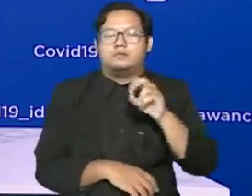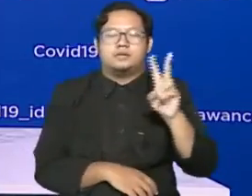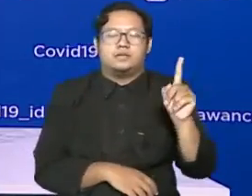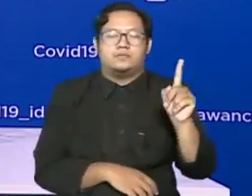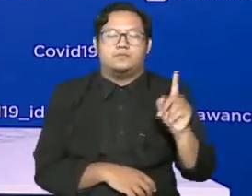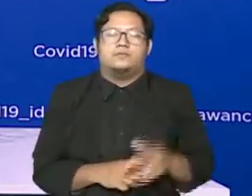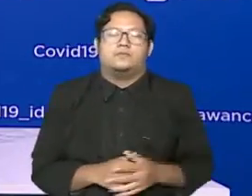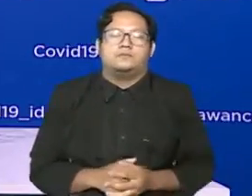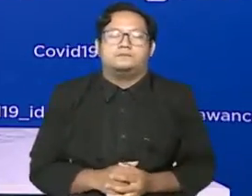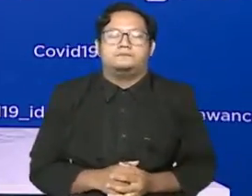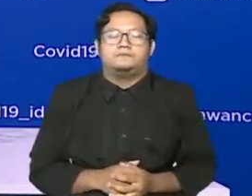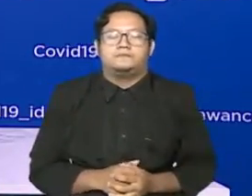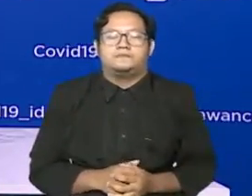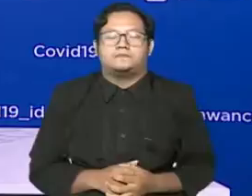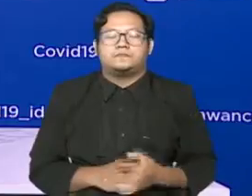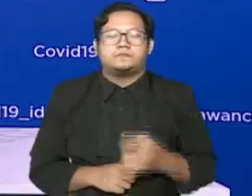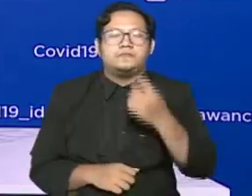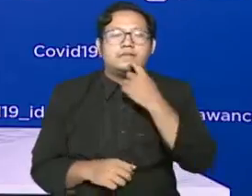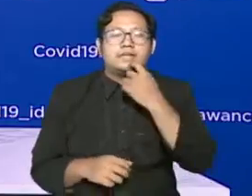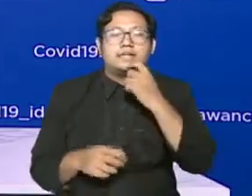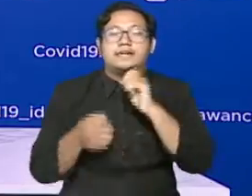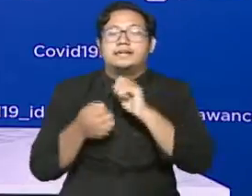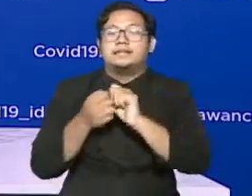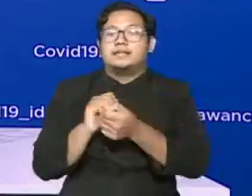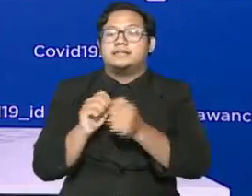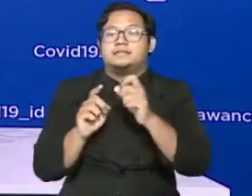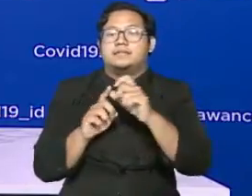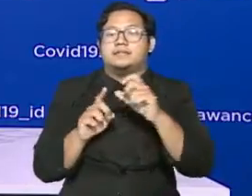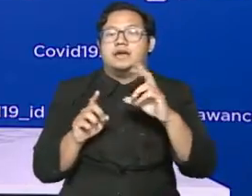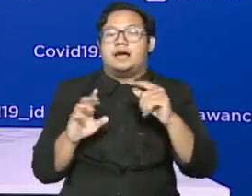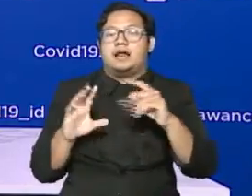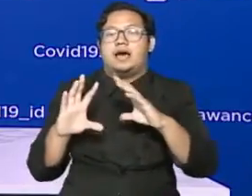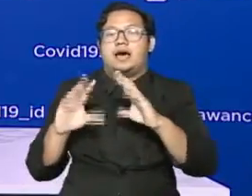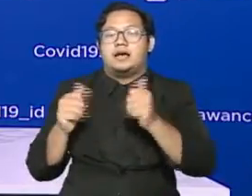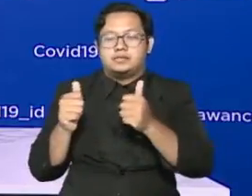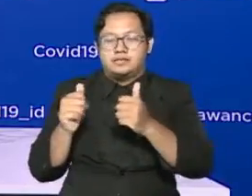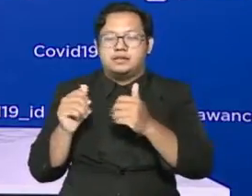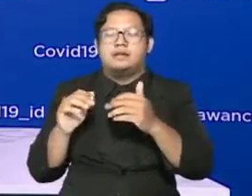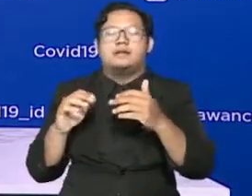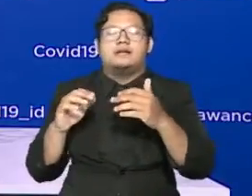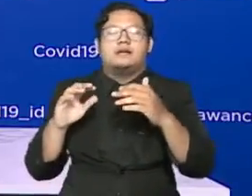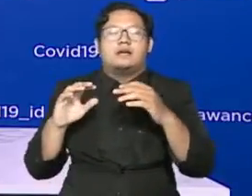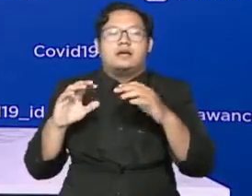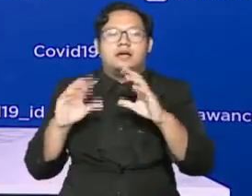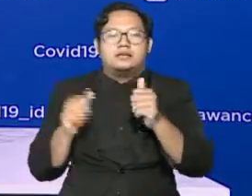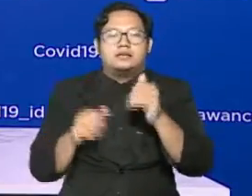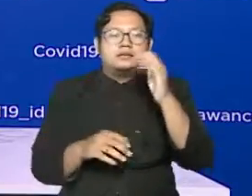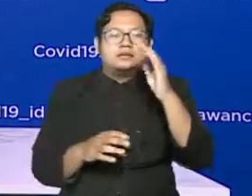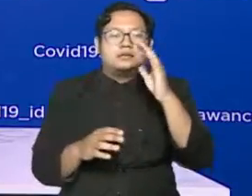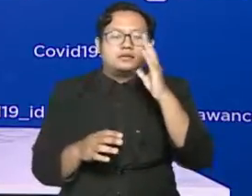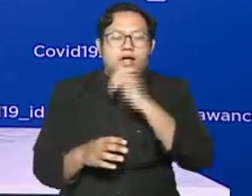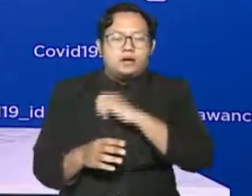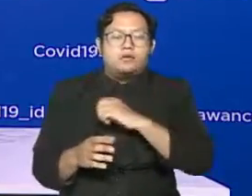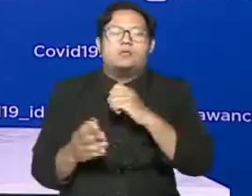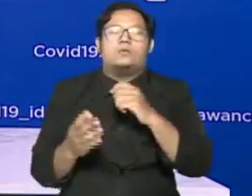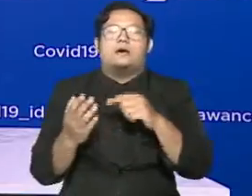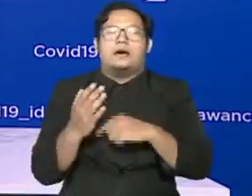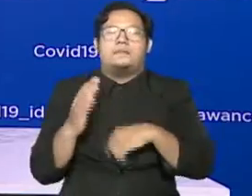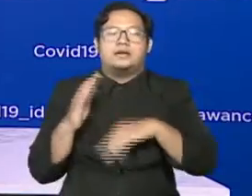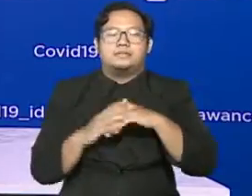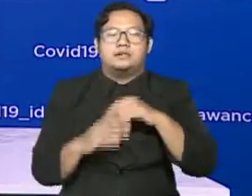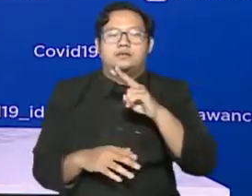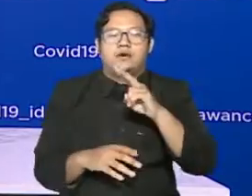terkait dengan durasi keluarnya hasil PCR maksimal memakan waktu 1 kali 24 jam Hai